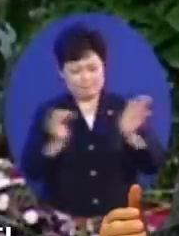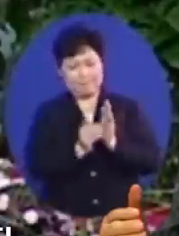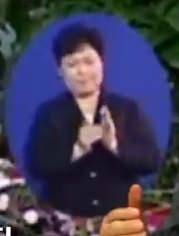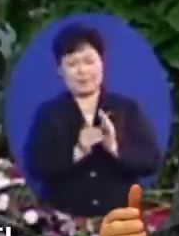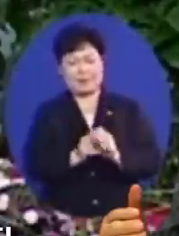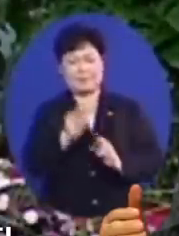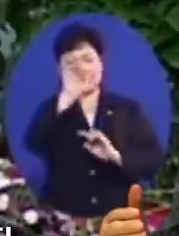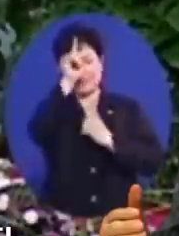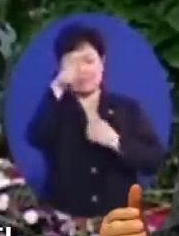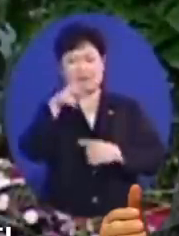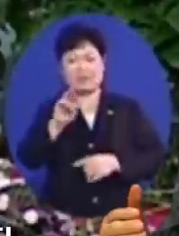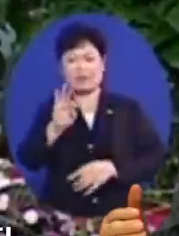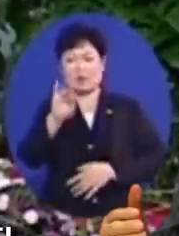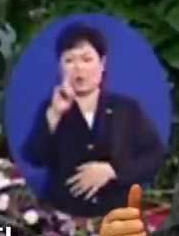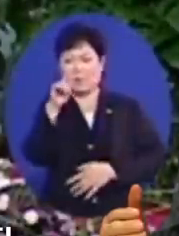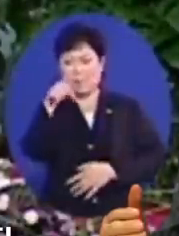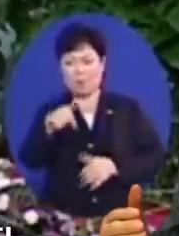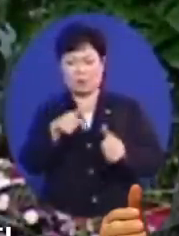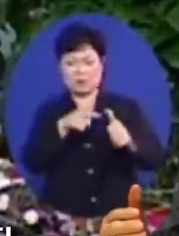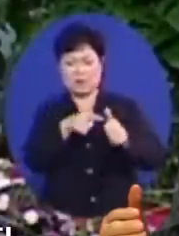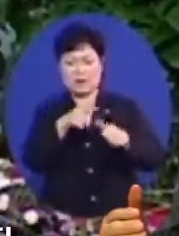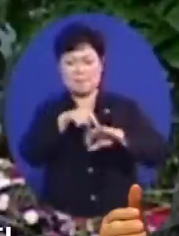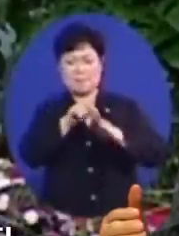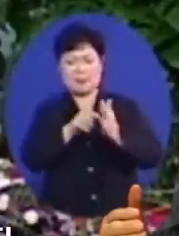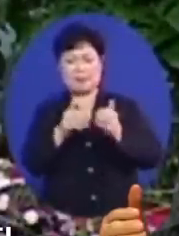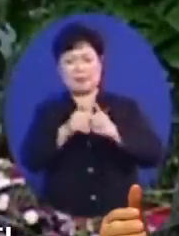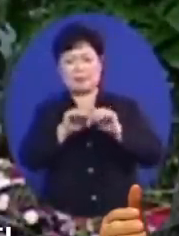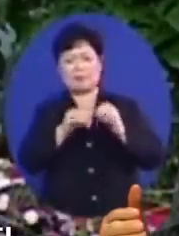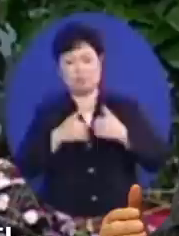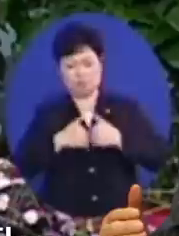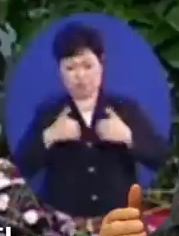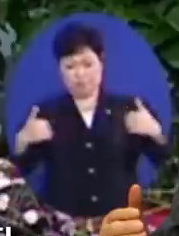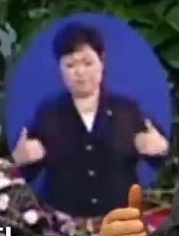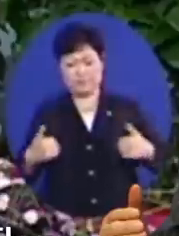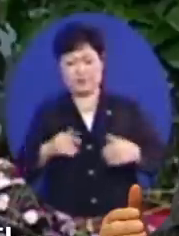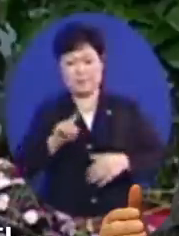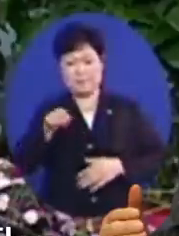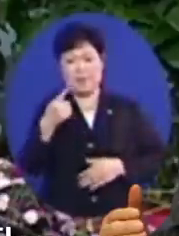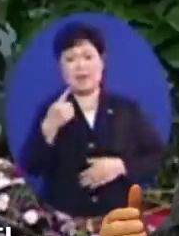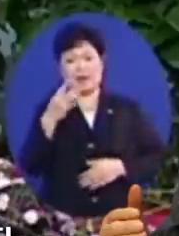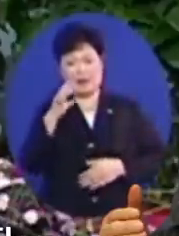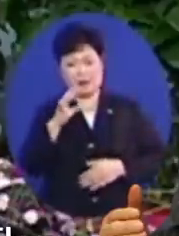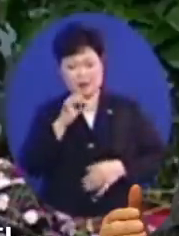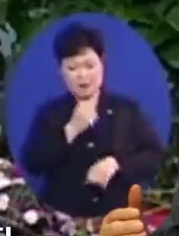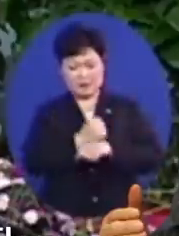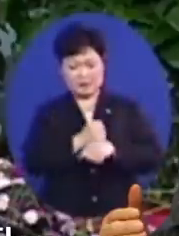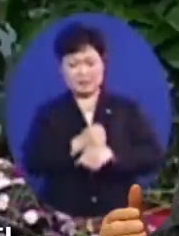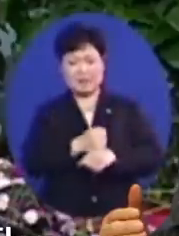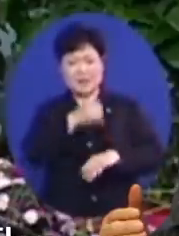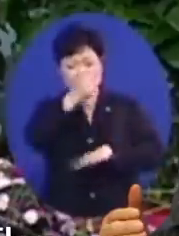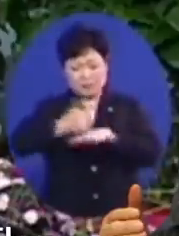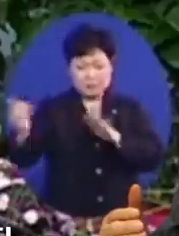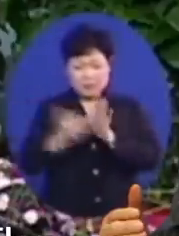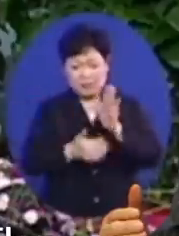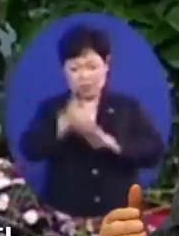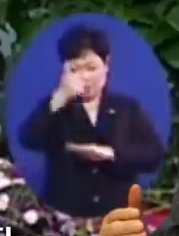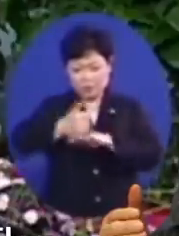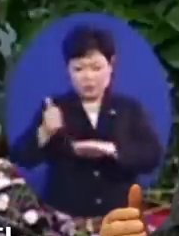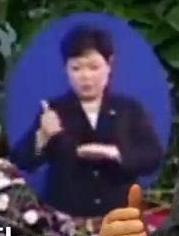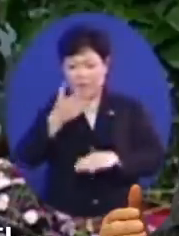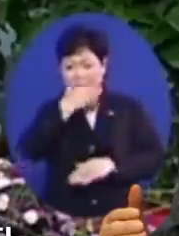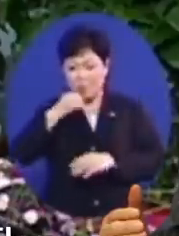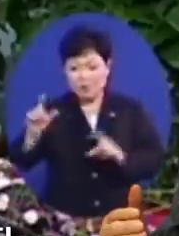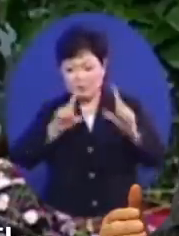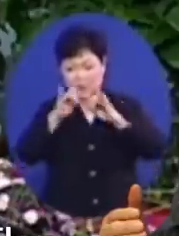이경복 씨가 쓴 마음의 문을 여는 백 가지 물음에 이런 말이 있습니다. 끝까지 성공하여 행복하게 사는 사람은